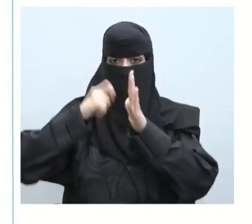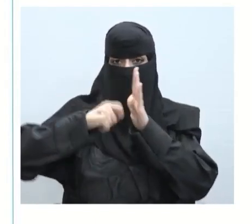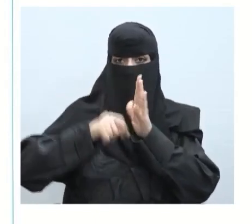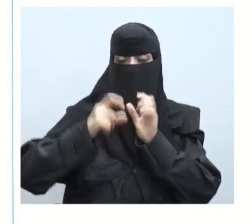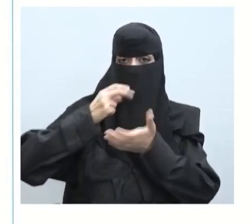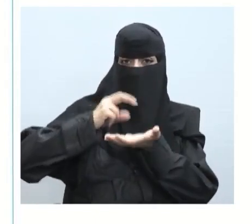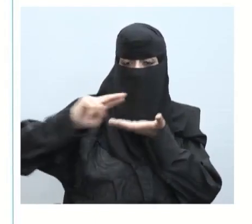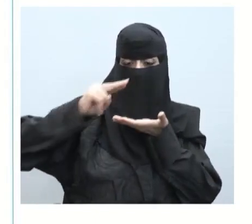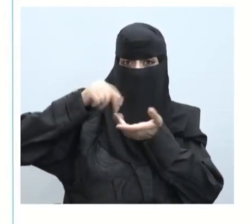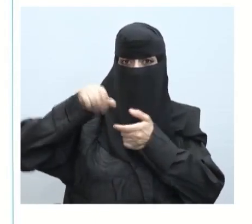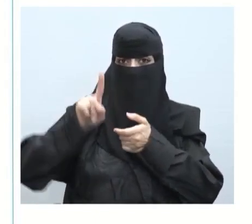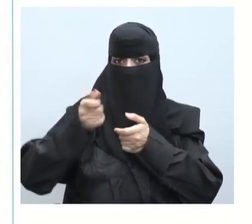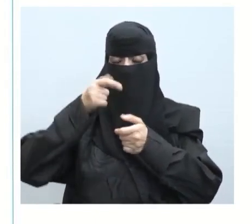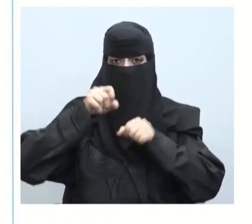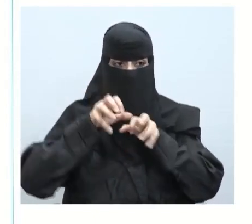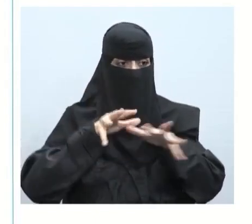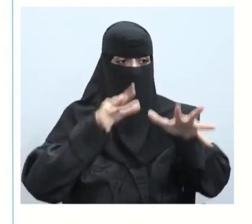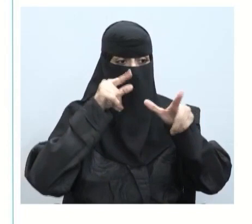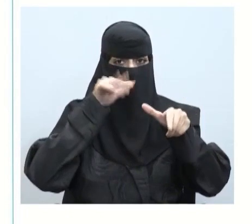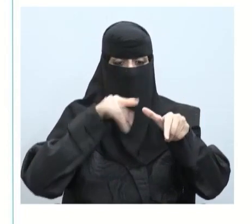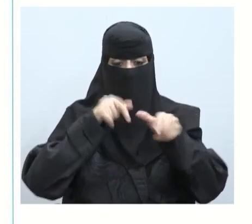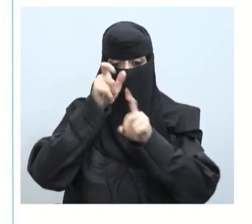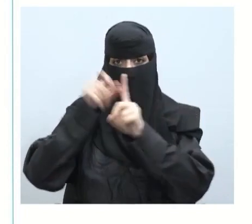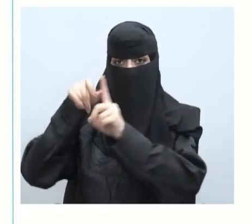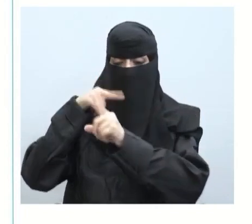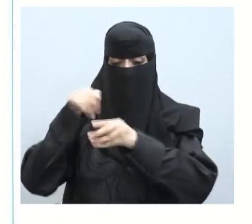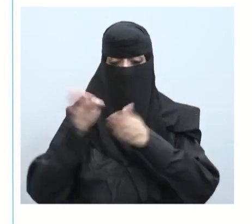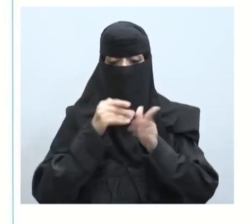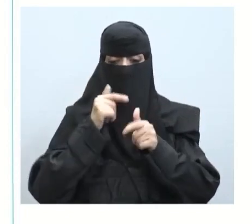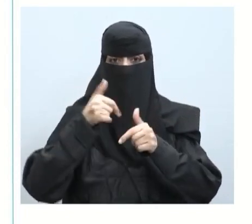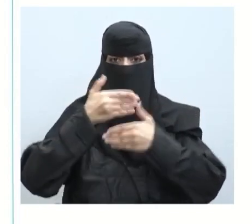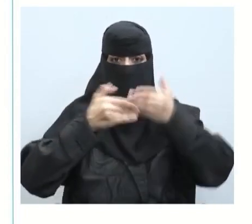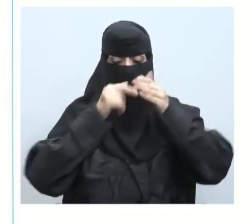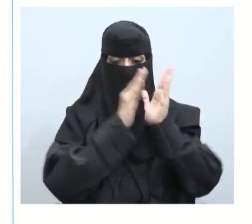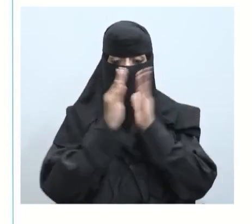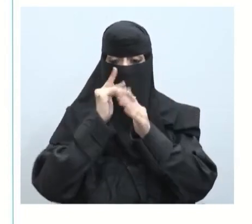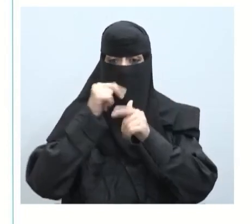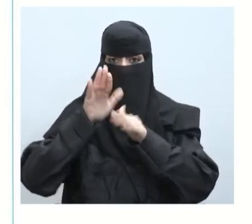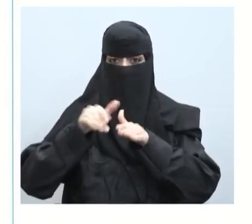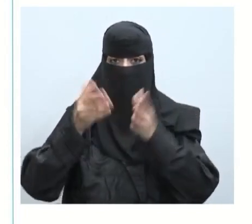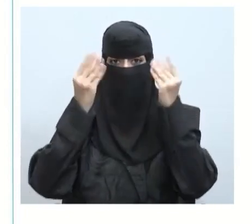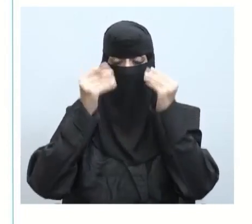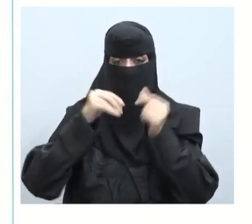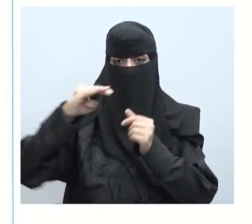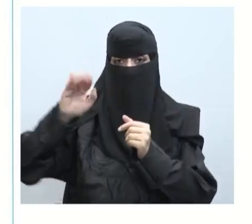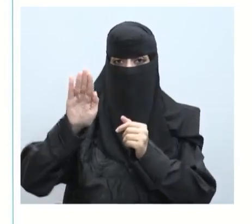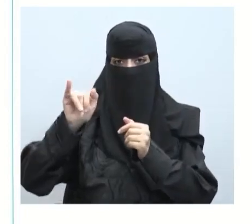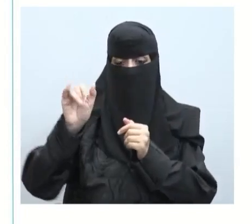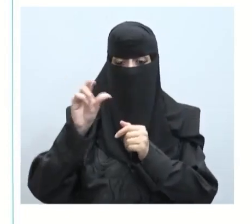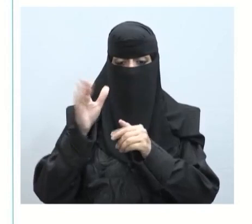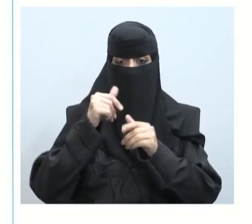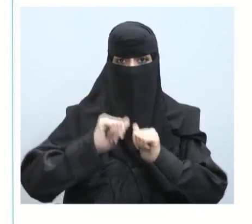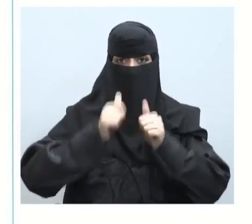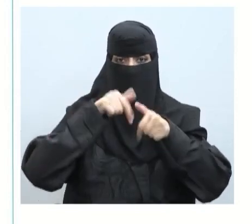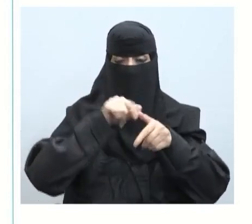في بايثون لنشر رسائل لعميل MQTTX، أيضا إنشاء ملف بيانات جيسون لتخزين التقارير، واستخدام